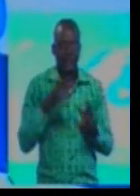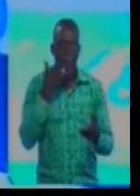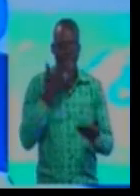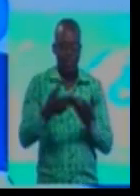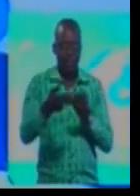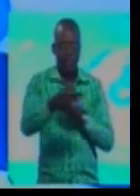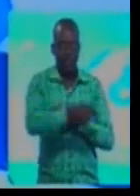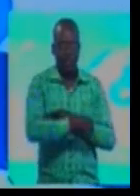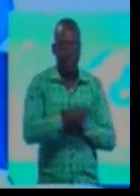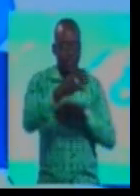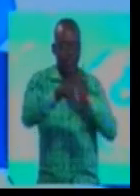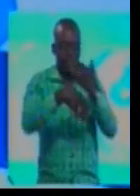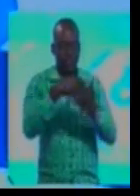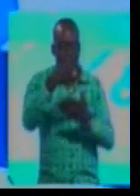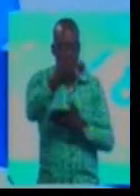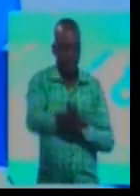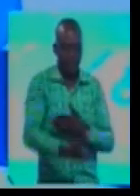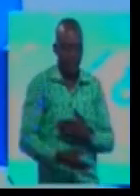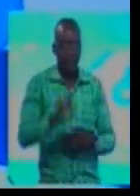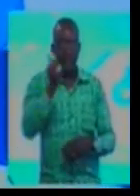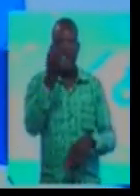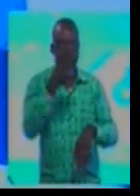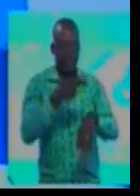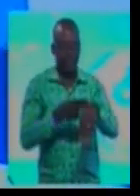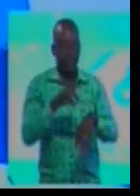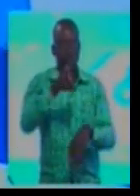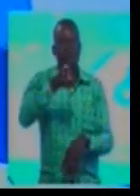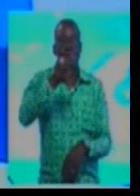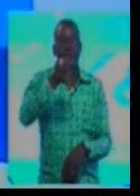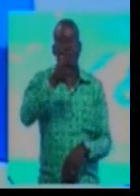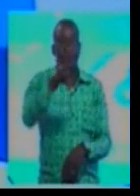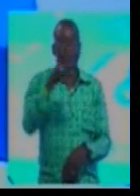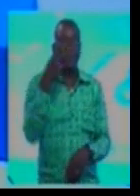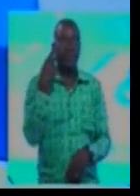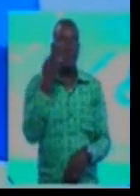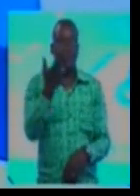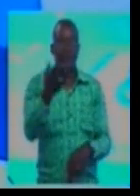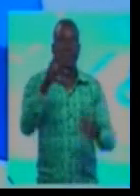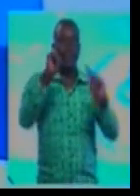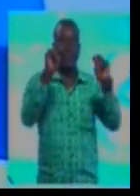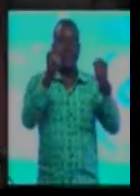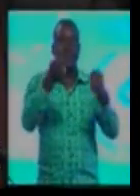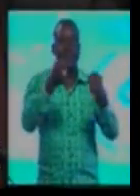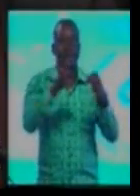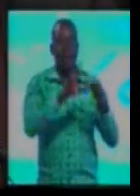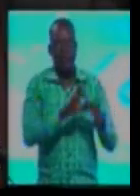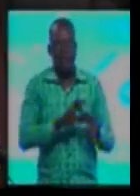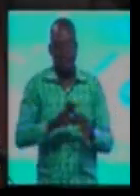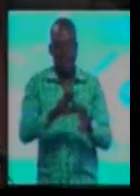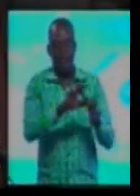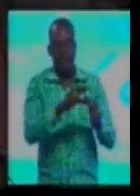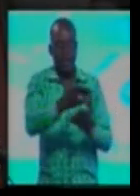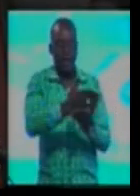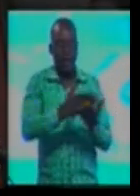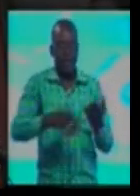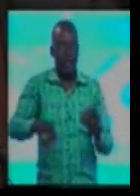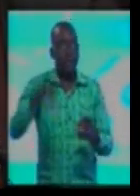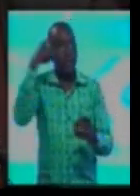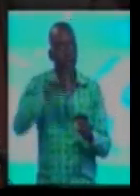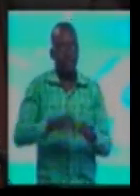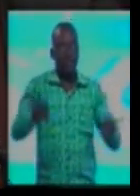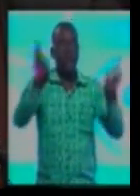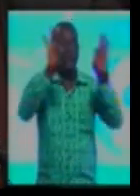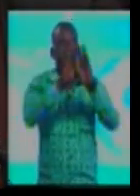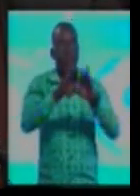Bonjour à tous et bienvenue au 13h de la télévision du Burkina. Voici les titres. L'alliance des partis de la majorité